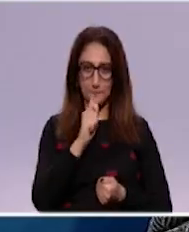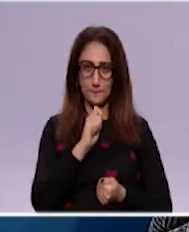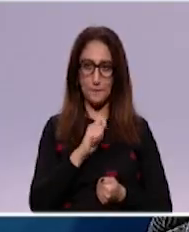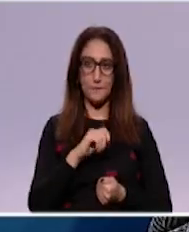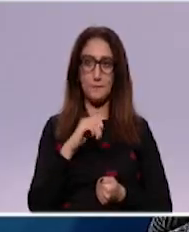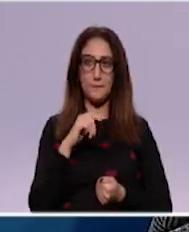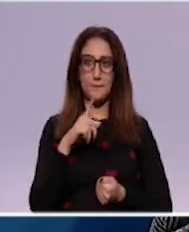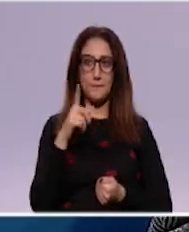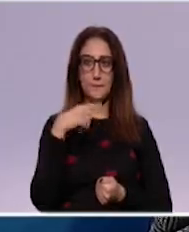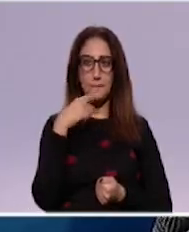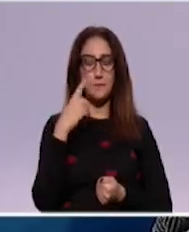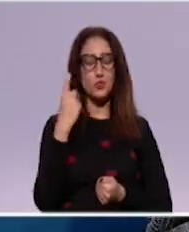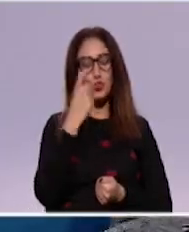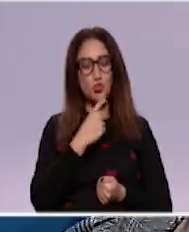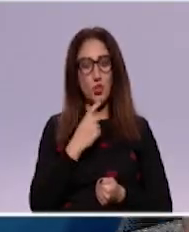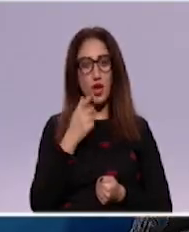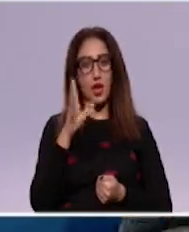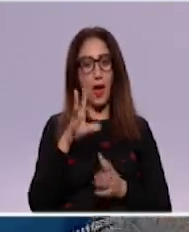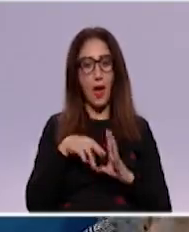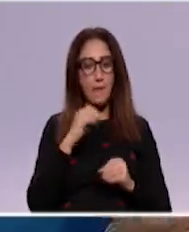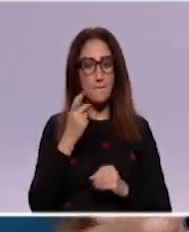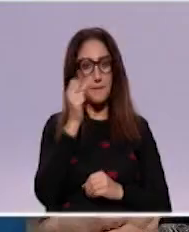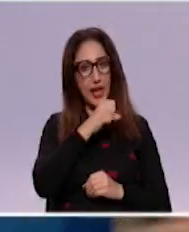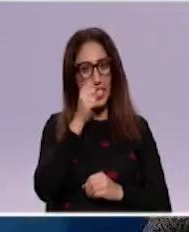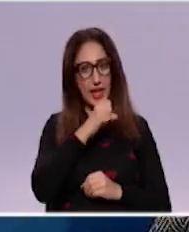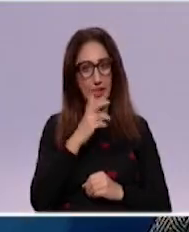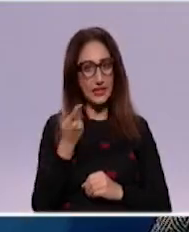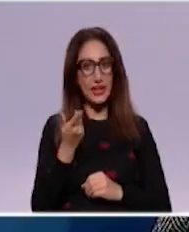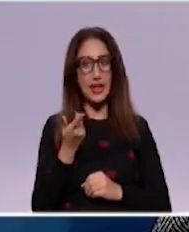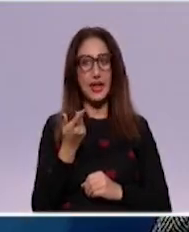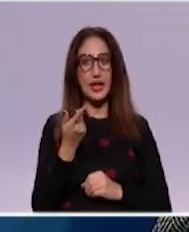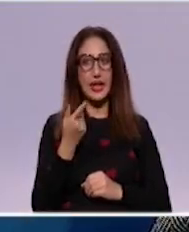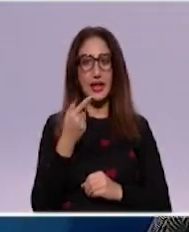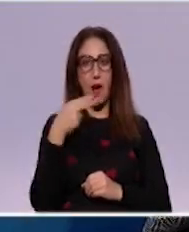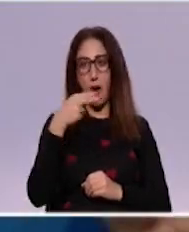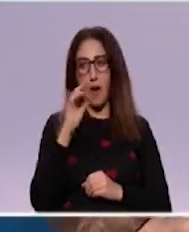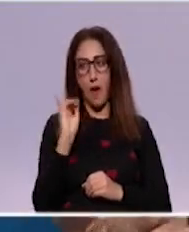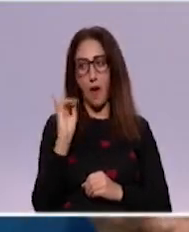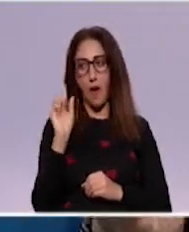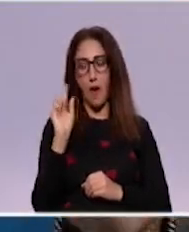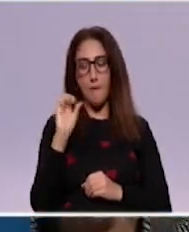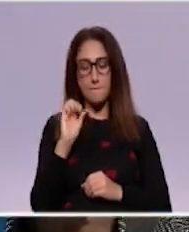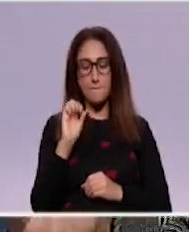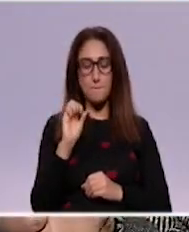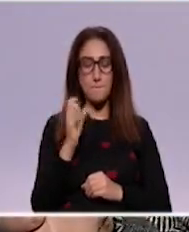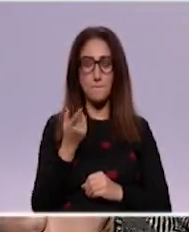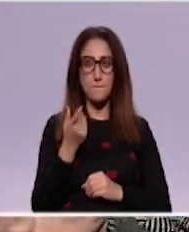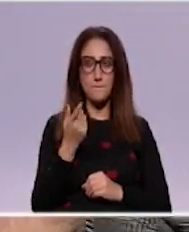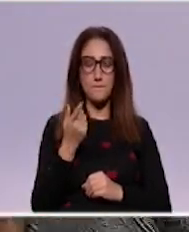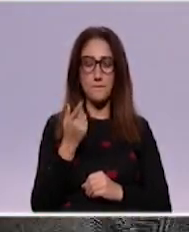وقعد بقى يقول لي انتوا ما بتعملوش اغاني عربي ليه؟ قلت له عشان الاغنيه